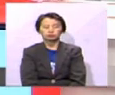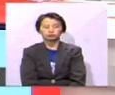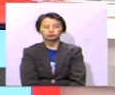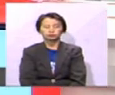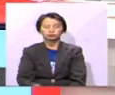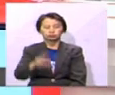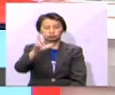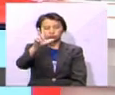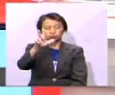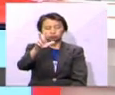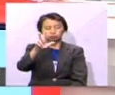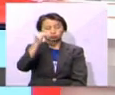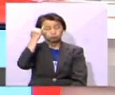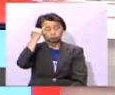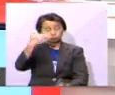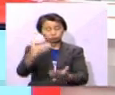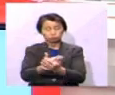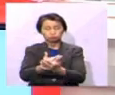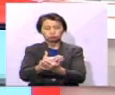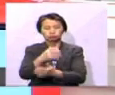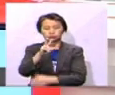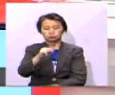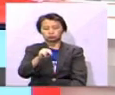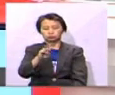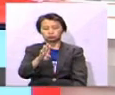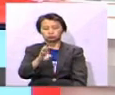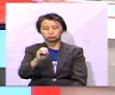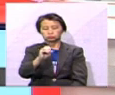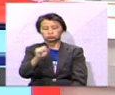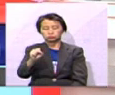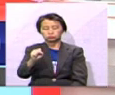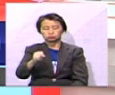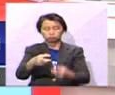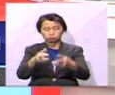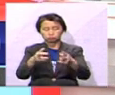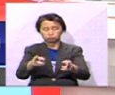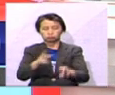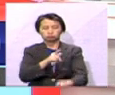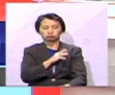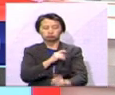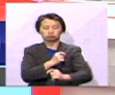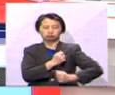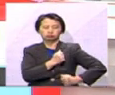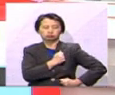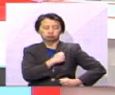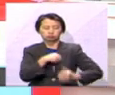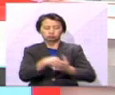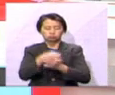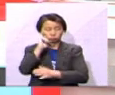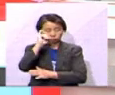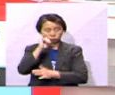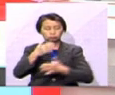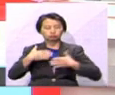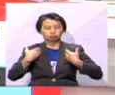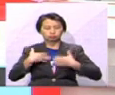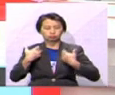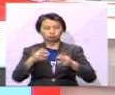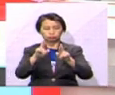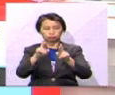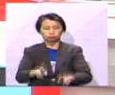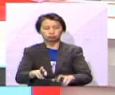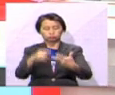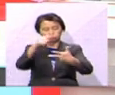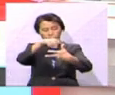Tiga inisiatif barulah strategi Lawatan Biru Kebangsaan NBOS dilancarkan Kementerian Pertahanan dalam menjamin kesejahteraan rakyat.